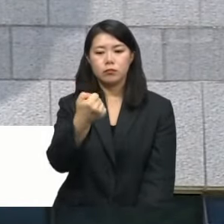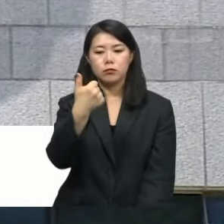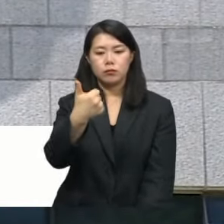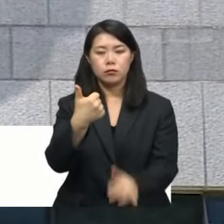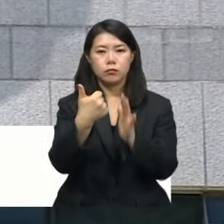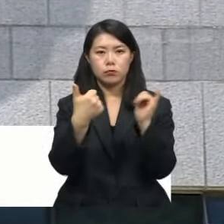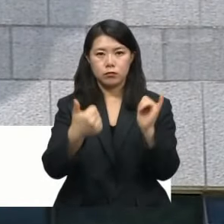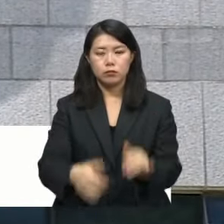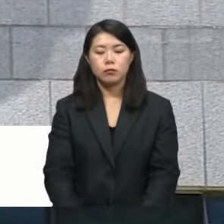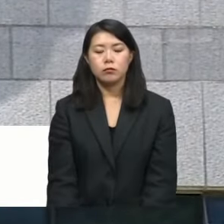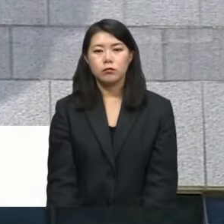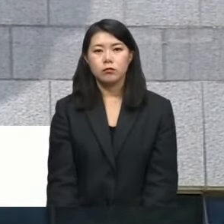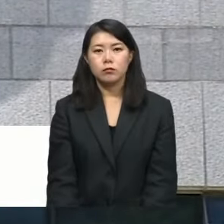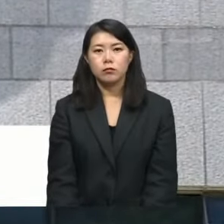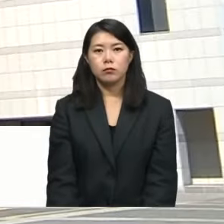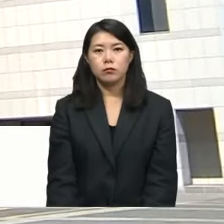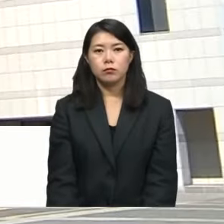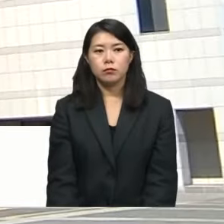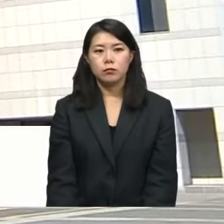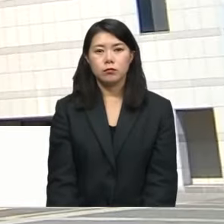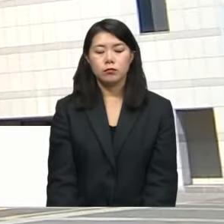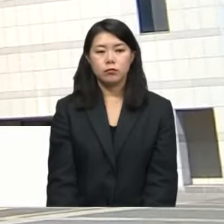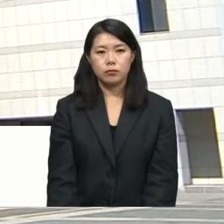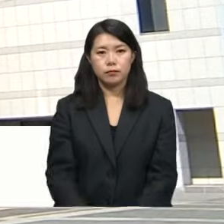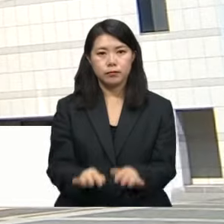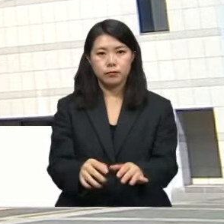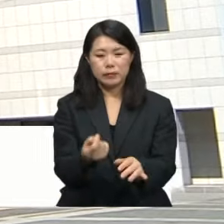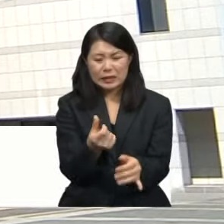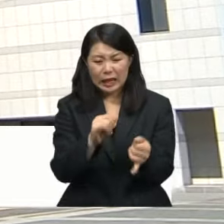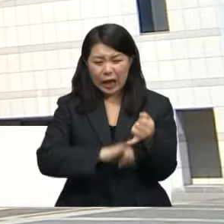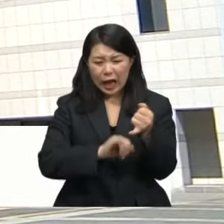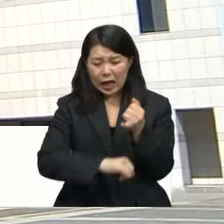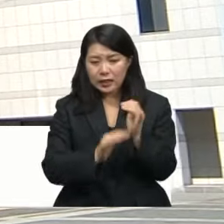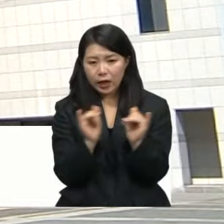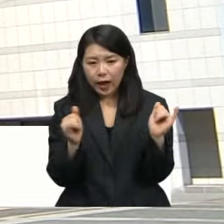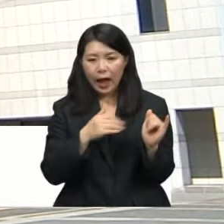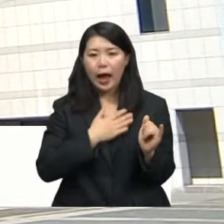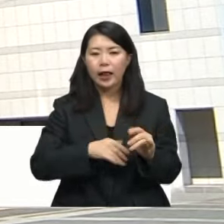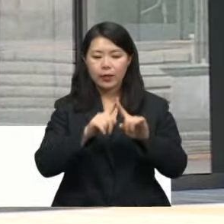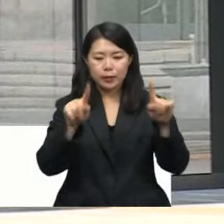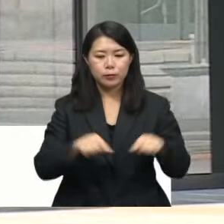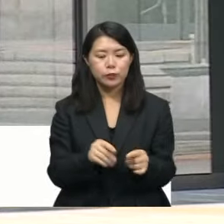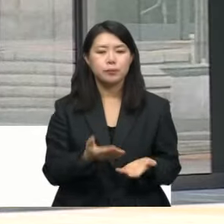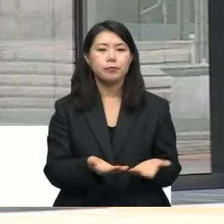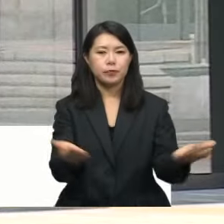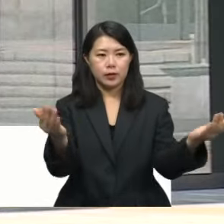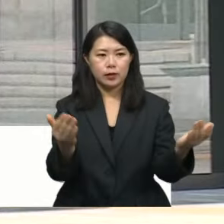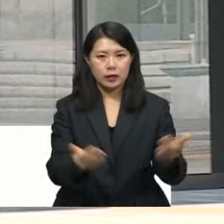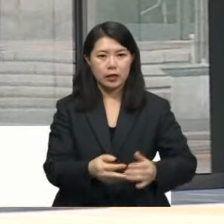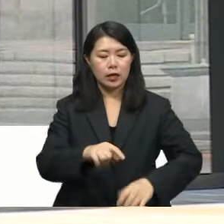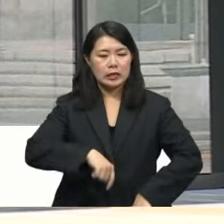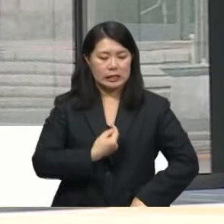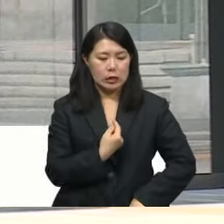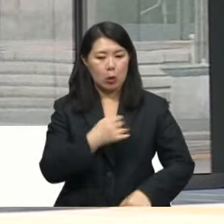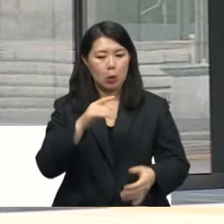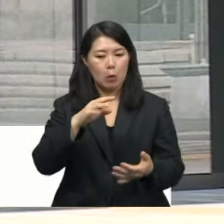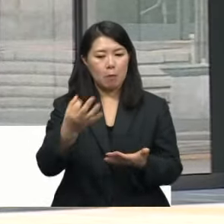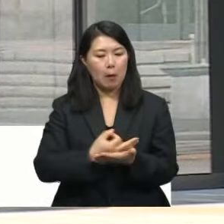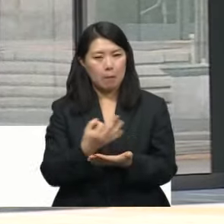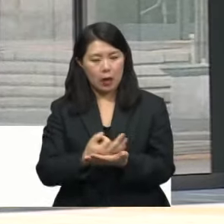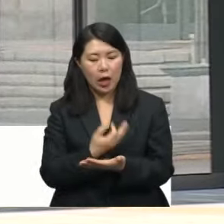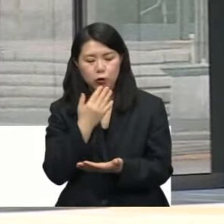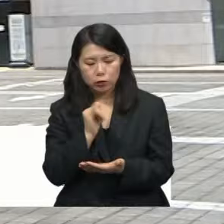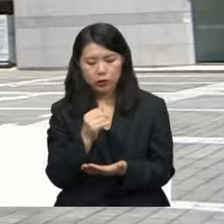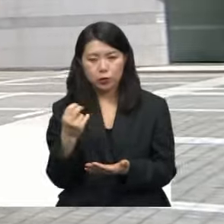이르는 것으로 드러났습니다 남양주시는 소액 자에게는 안내문을 일괄 발송해 자진납부를 하는 편